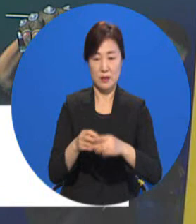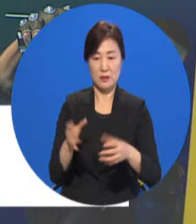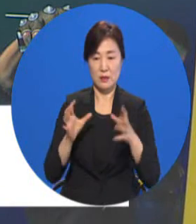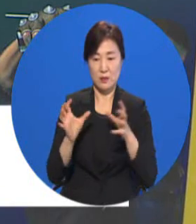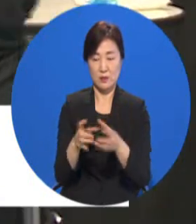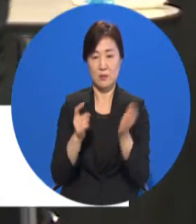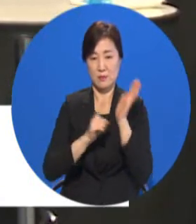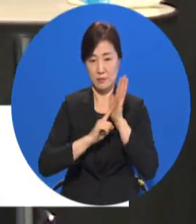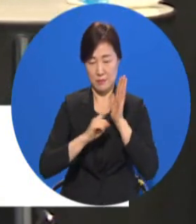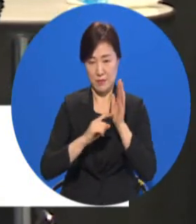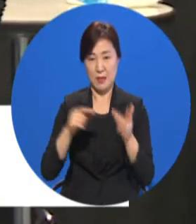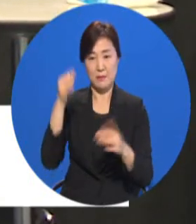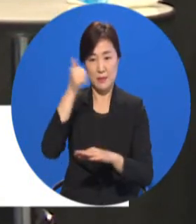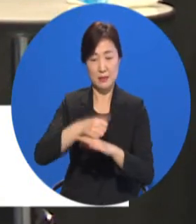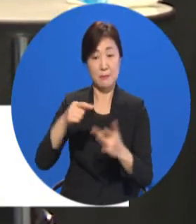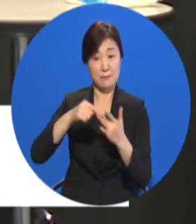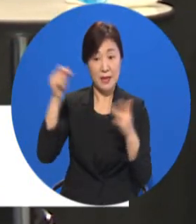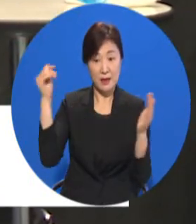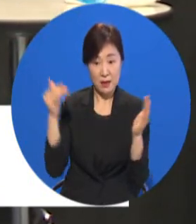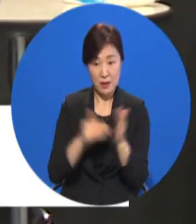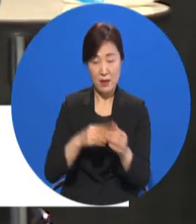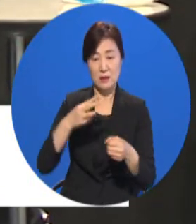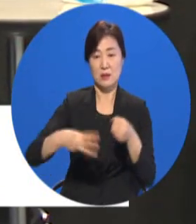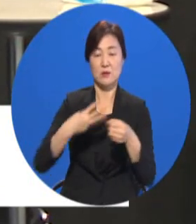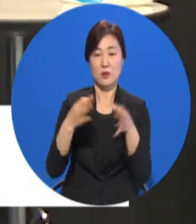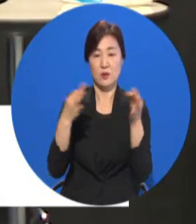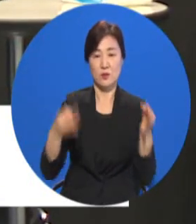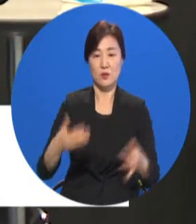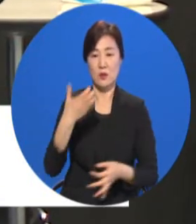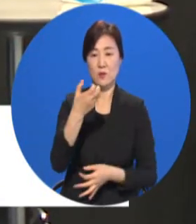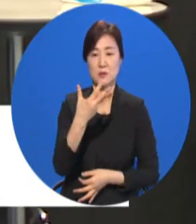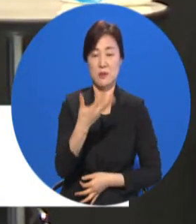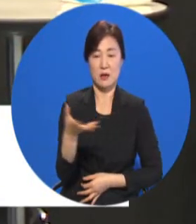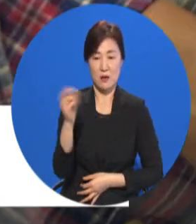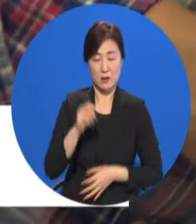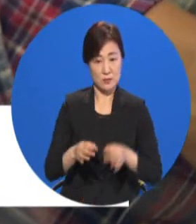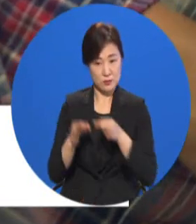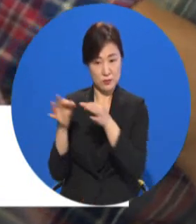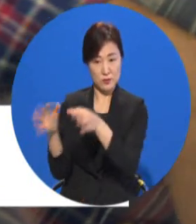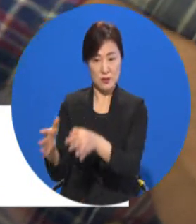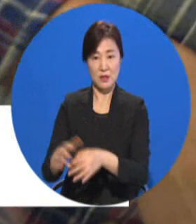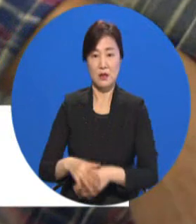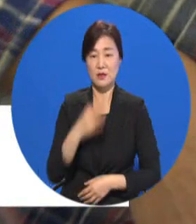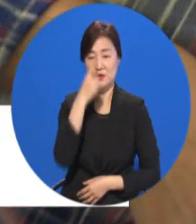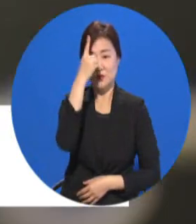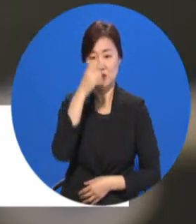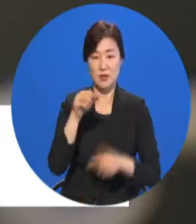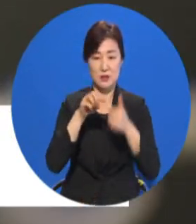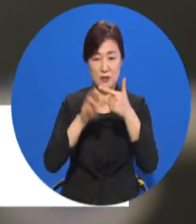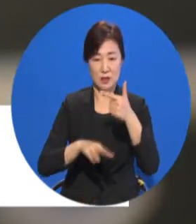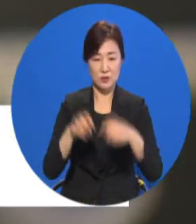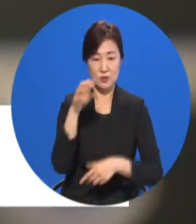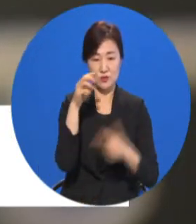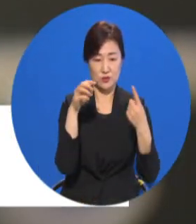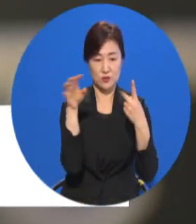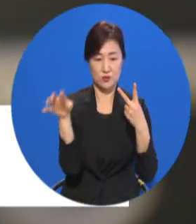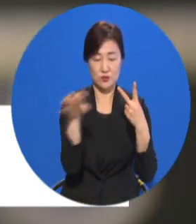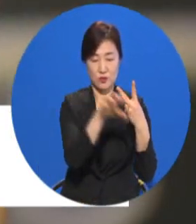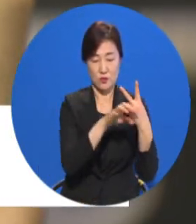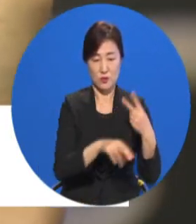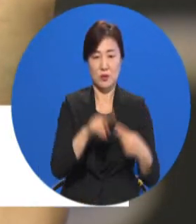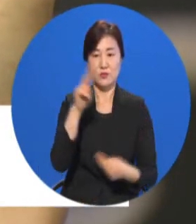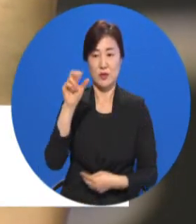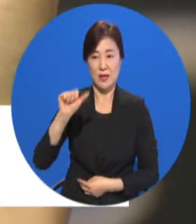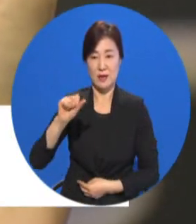최종 당선돼 올해부터 3년 동안 98억여 원의 사업비를 들여 순천과 나주 두 곳에 VR,